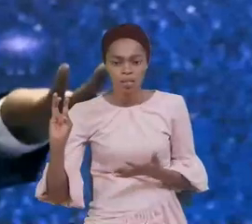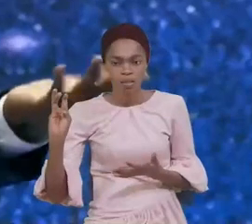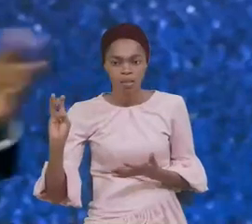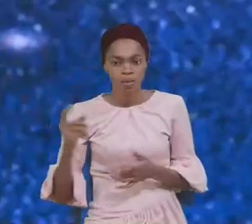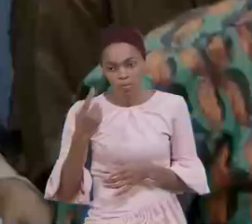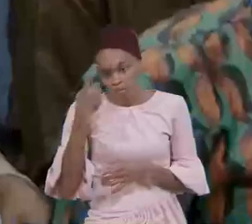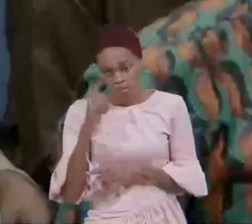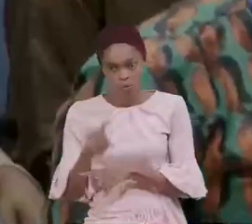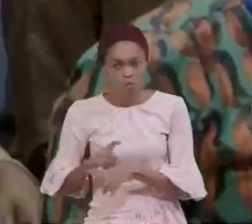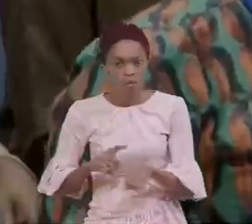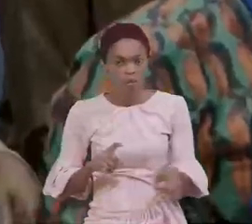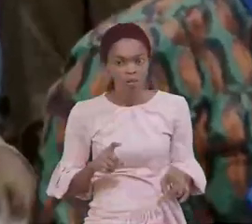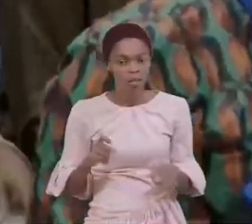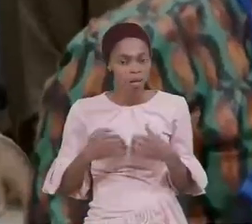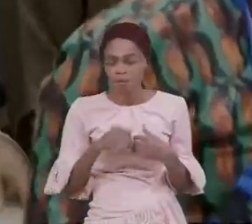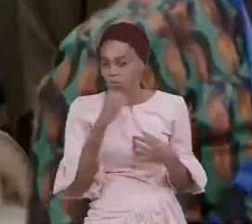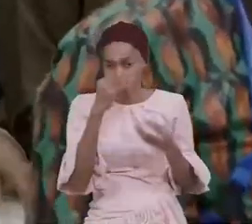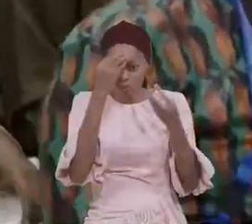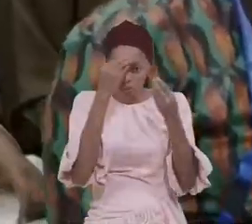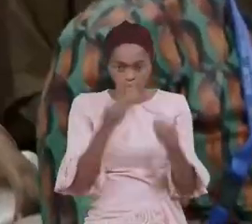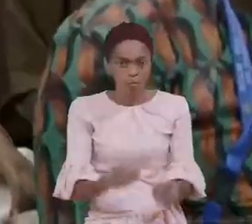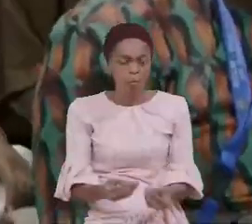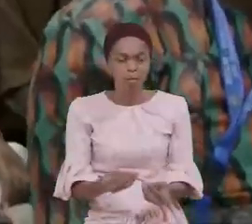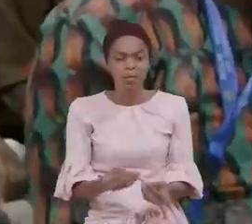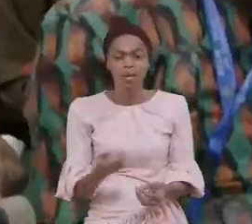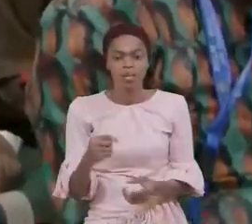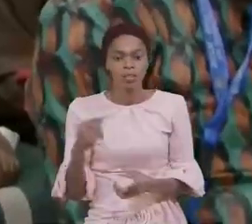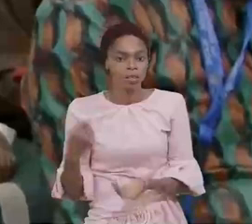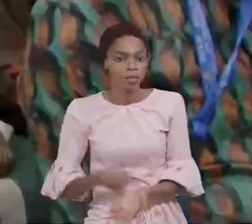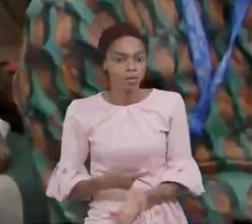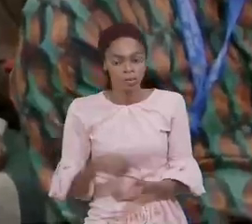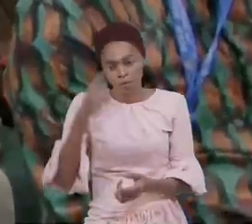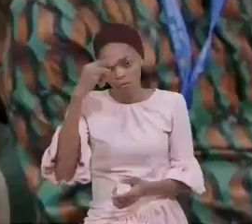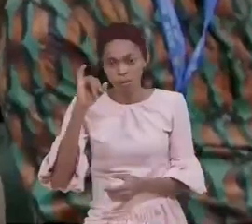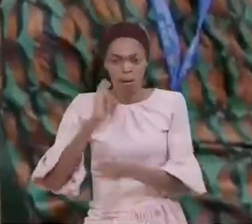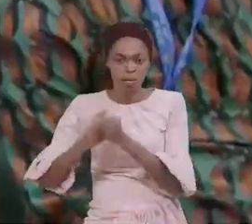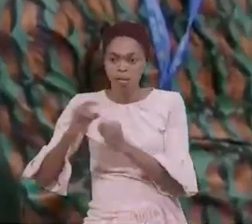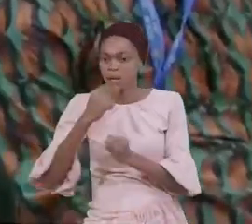mais tous n'ont pas obéi à la bonne nouvelle. Aussi Esaïe dit-il,